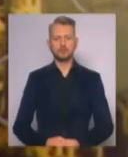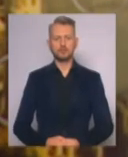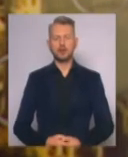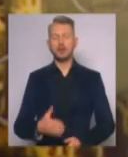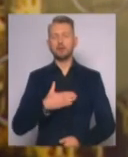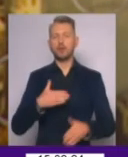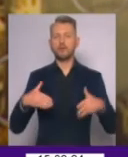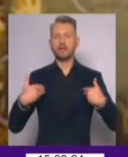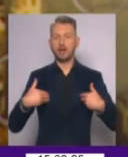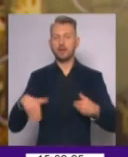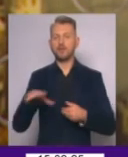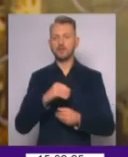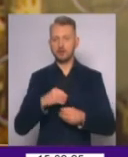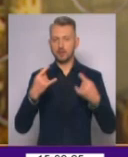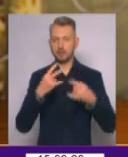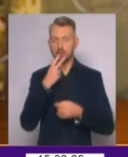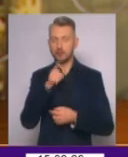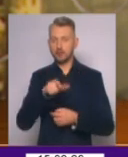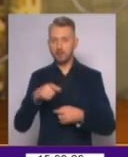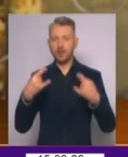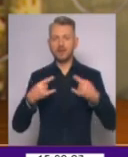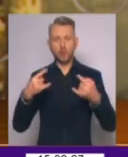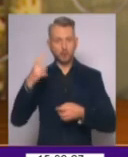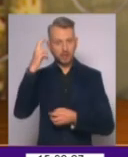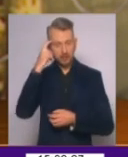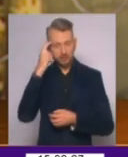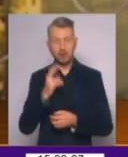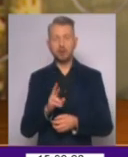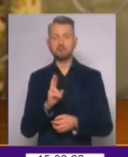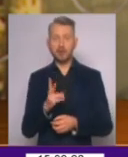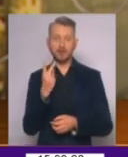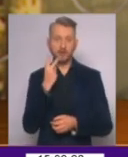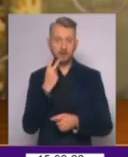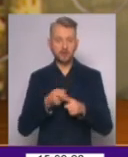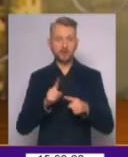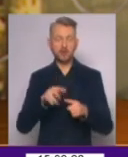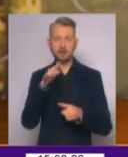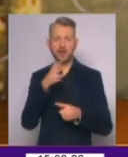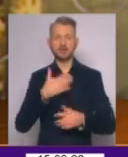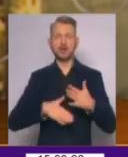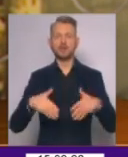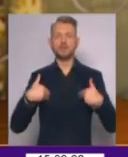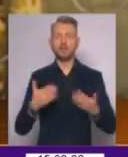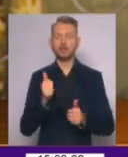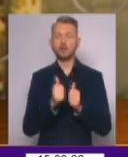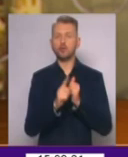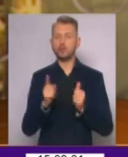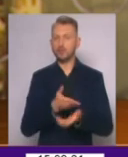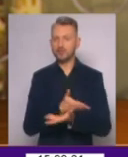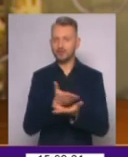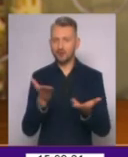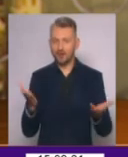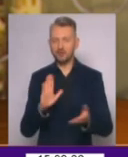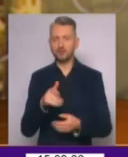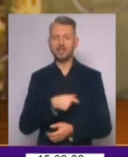Мої щирі вітання всім глядачам телеканалу «Київ», каналу «Європейської столиці». Традиційно у цей час ми раді вітати кожного з вас у прямому ефірі